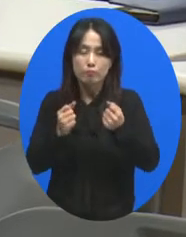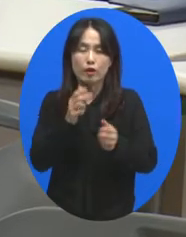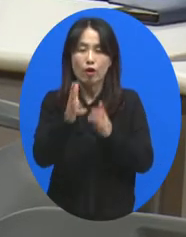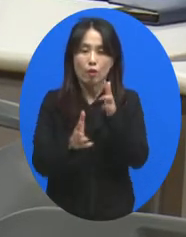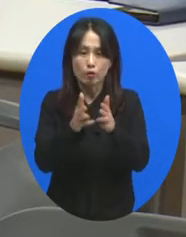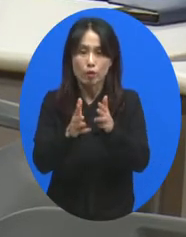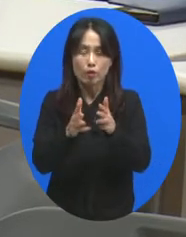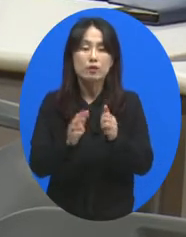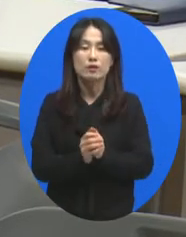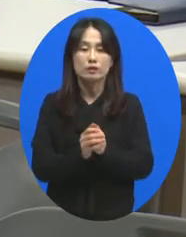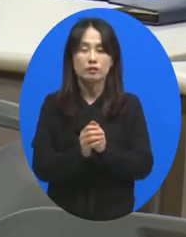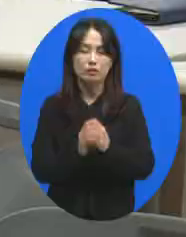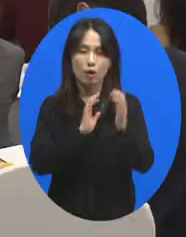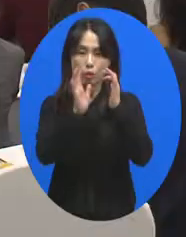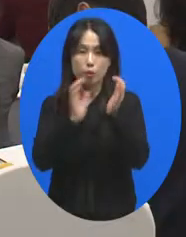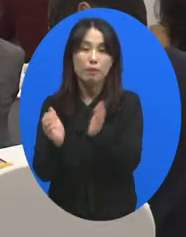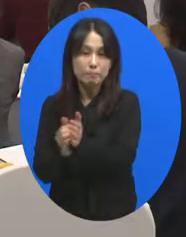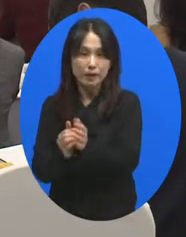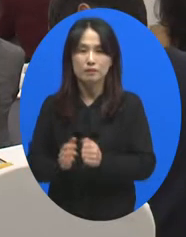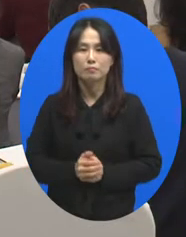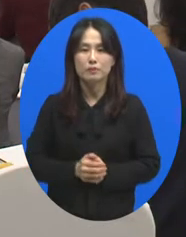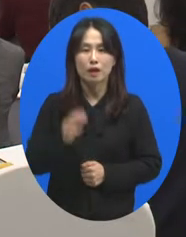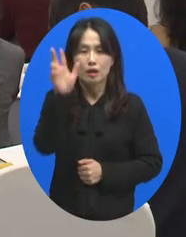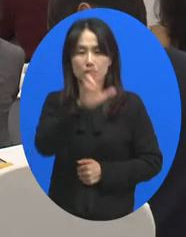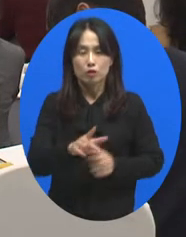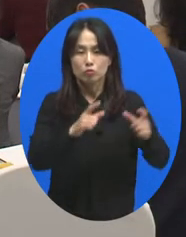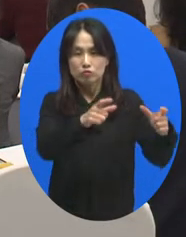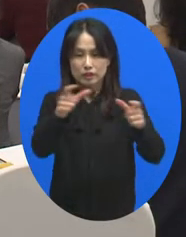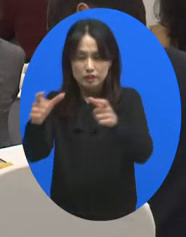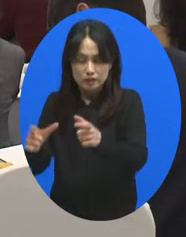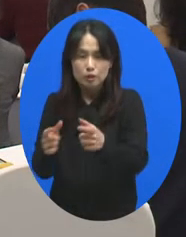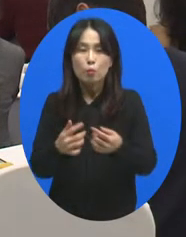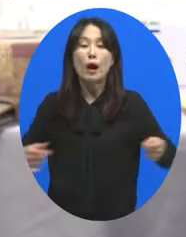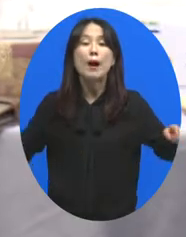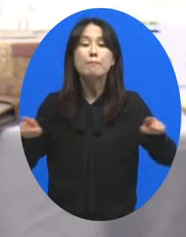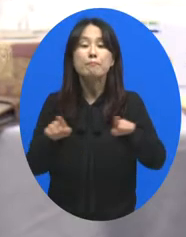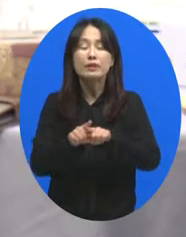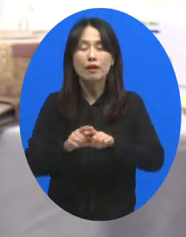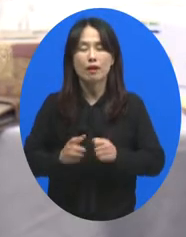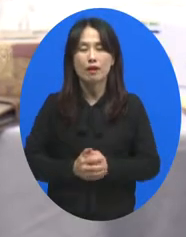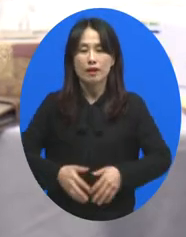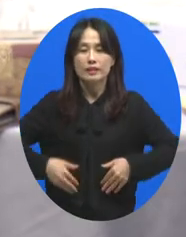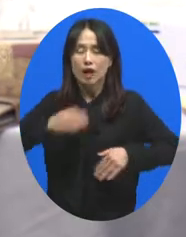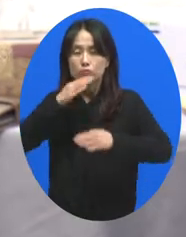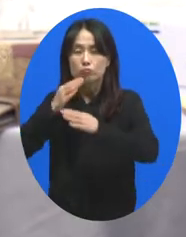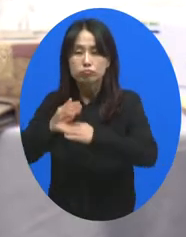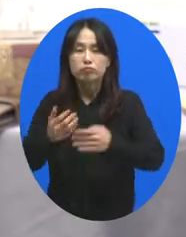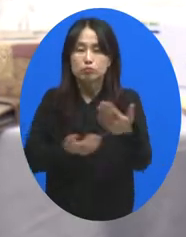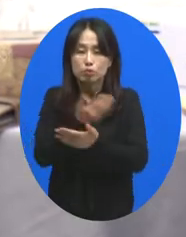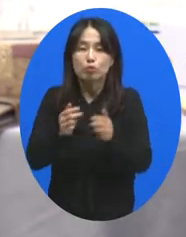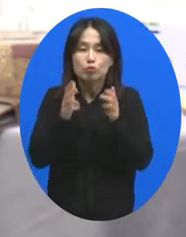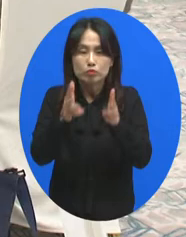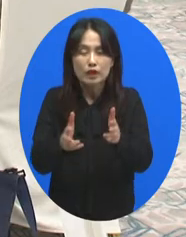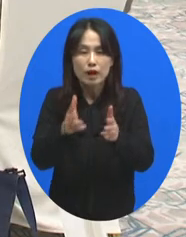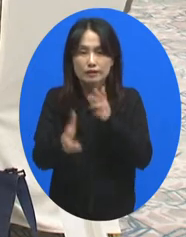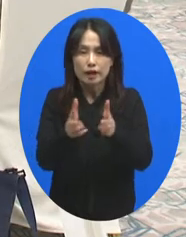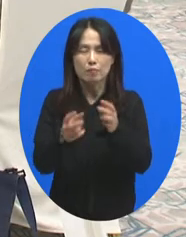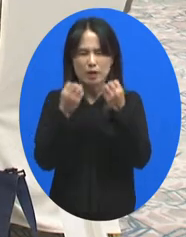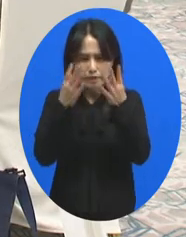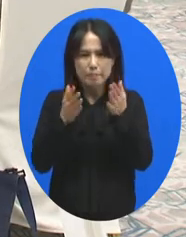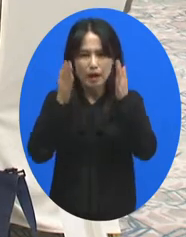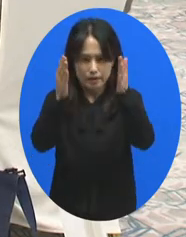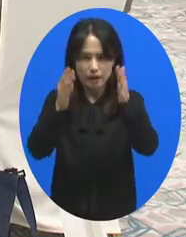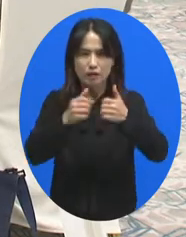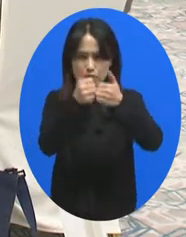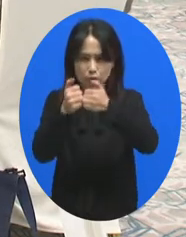워크숍을 공동 개최했습니다. 전국 광역기초 자치단체들과 함께 지자체 남북교류협력 사업의 세 방향을